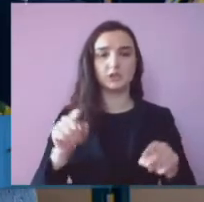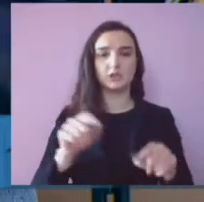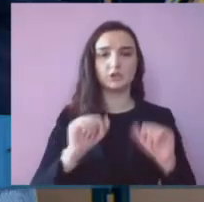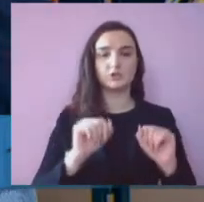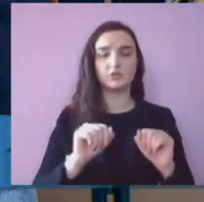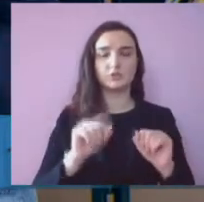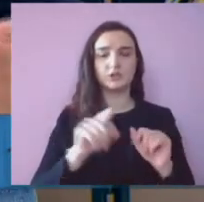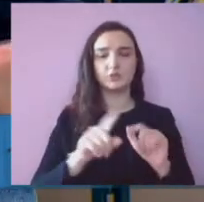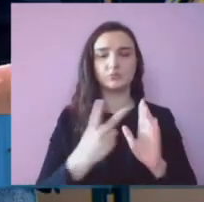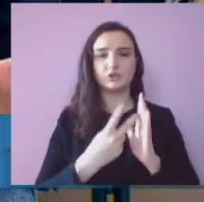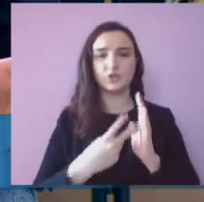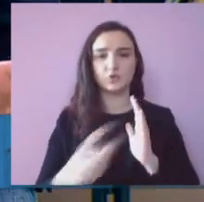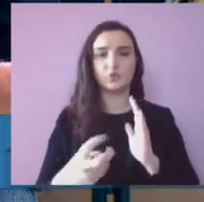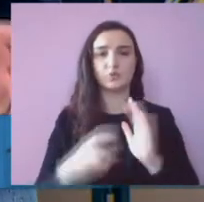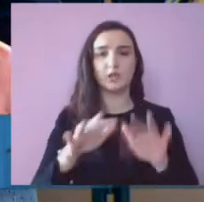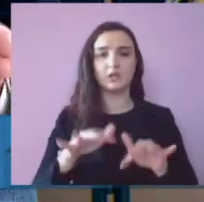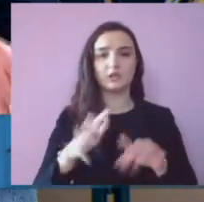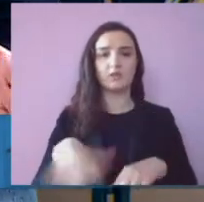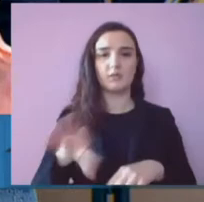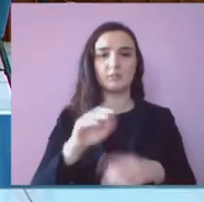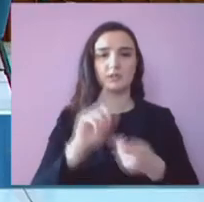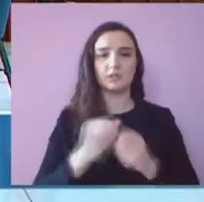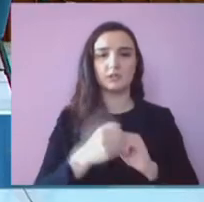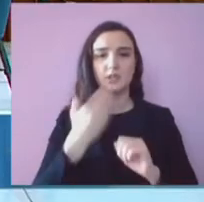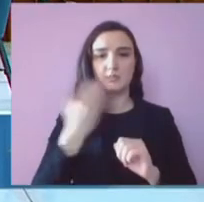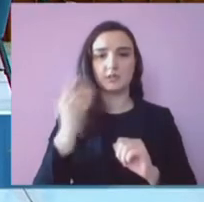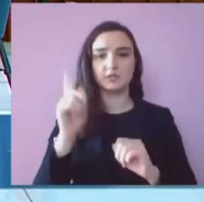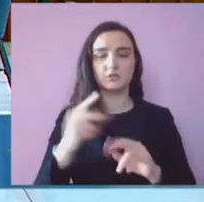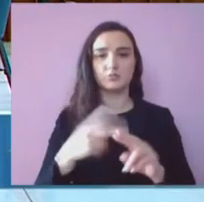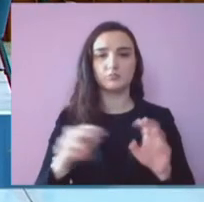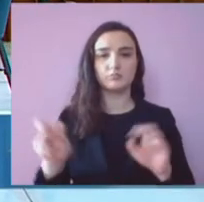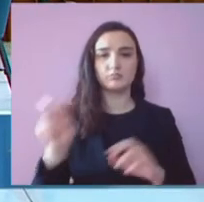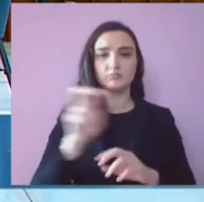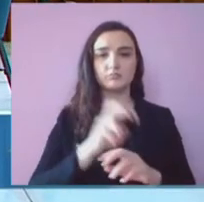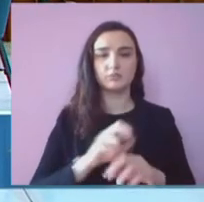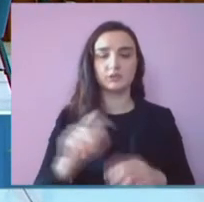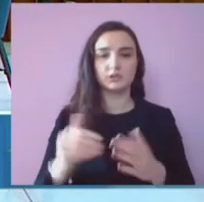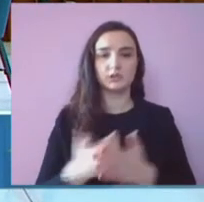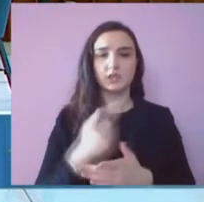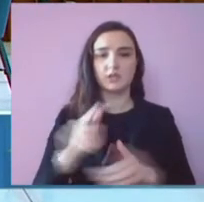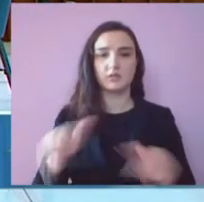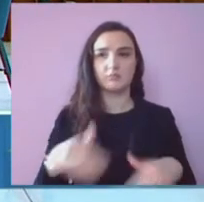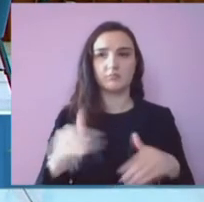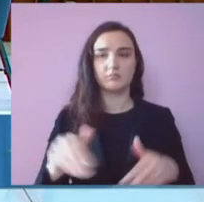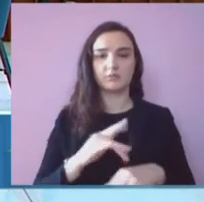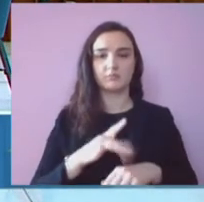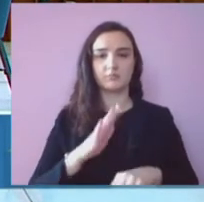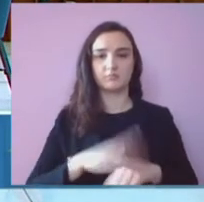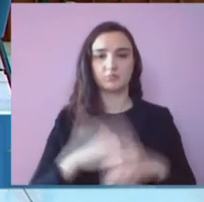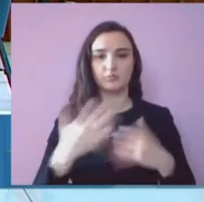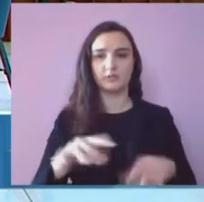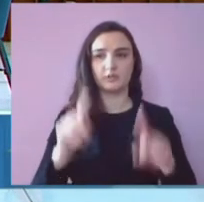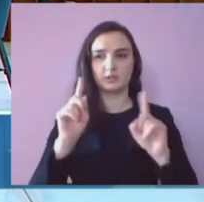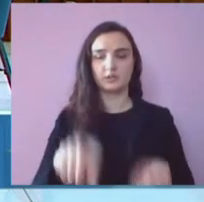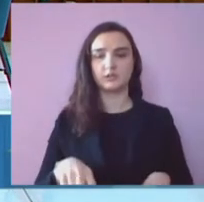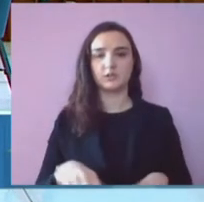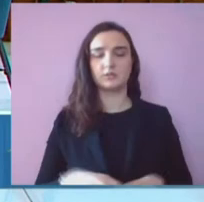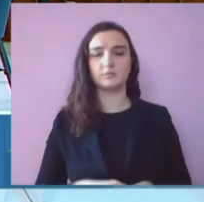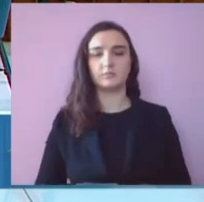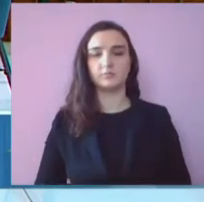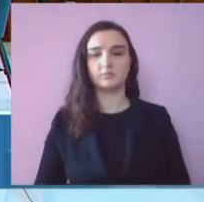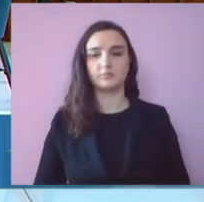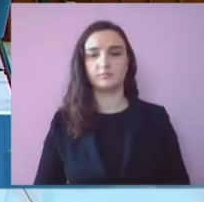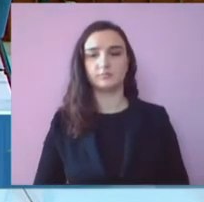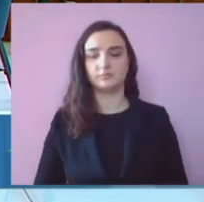თითოული ასაძრომი, ყველაფერი ზეპირატიც უკვე, იმიტომ რომ მოიარა. სიახლე იმაში არაფერი არ არის, ინტერესიც აღარ არის. მითუმეტეს იცით, როცა აძრება,